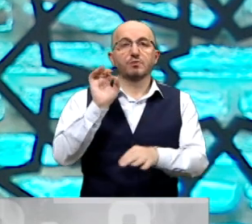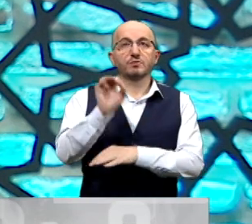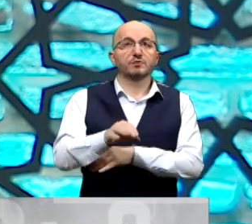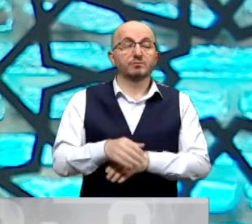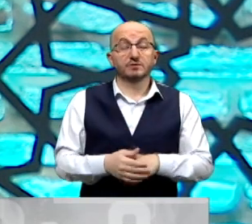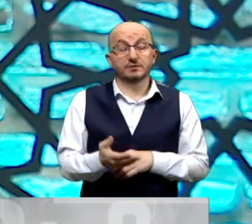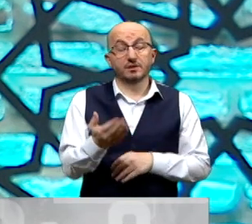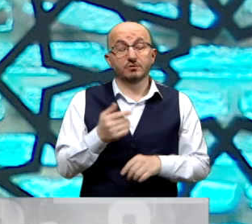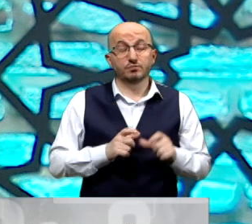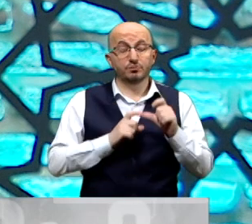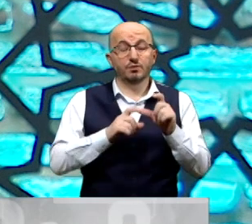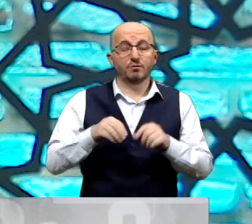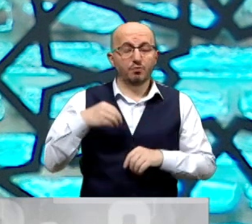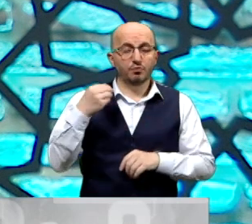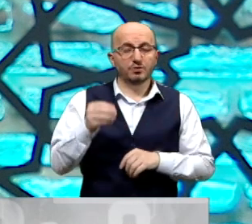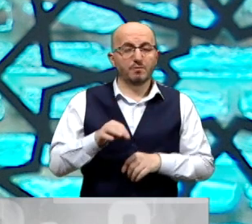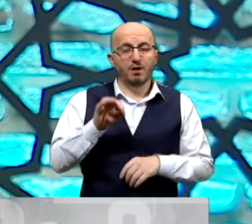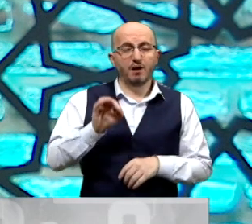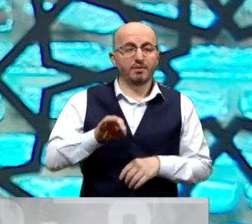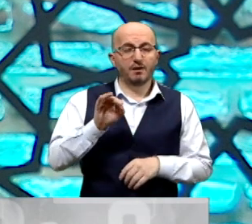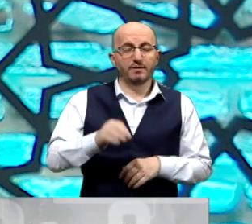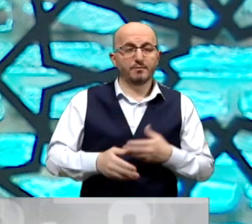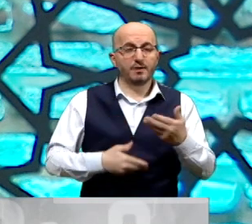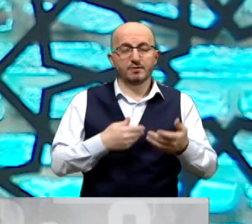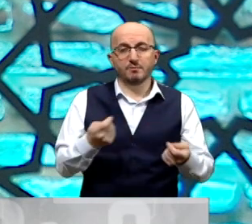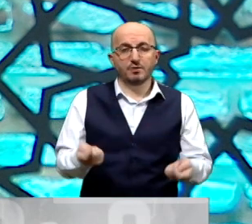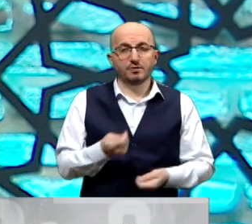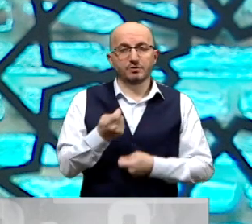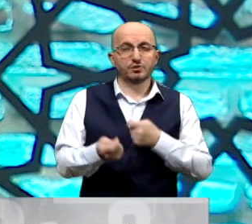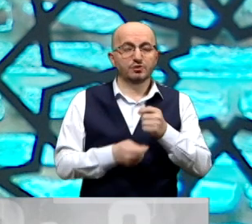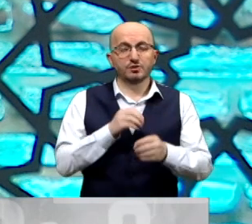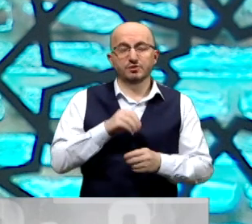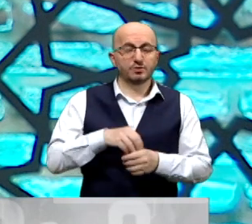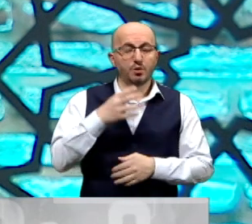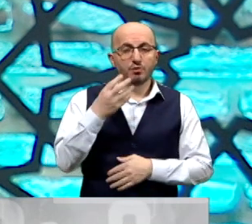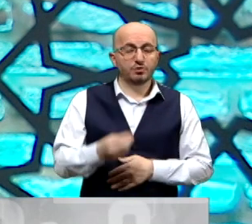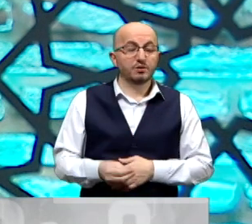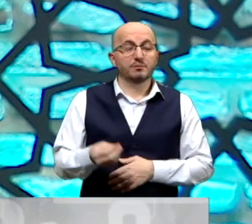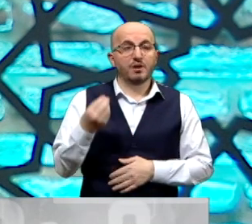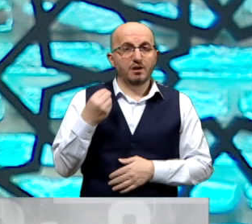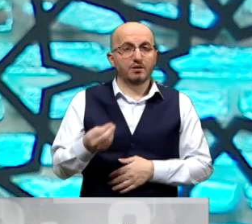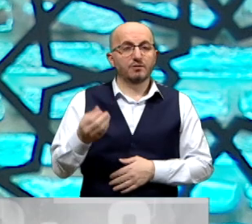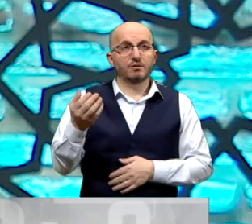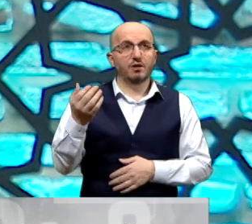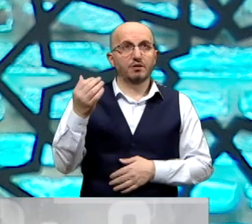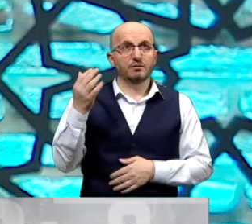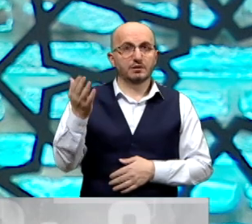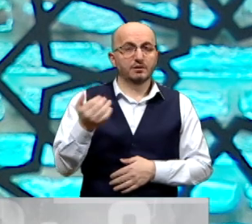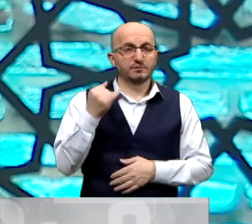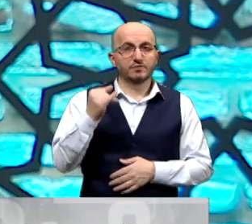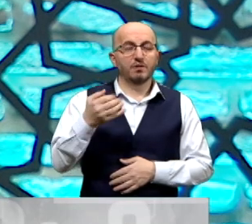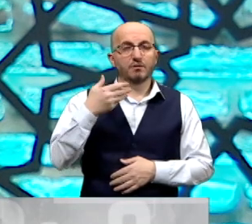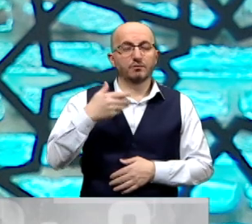gelecek soruları da kıymetli o zaman an Bean aktarma gayreti içerisinde olacağım hayırlar Feth olsun şerler defolsun